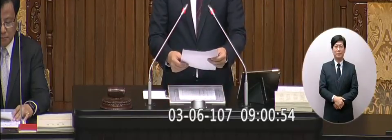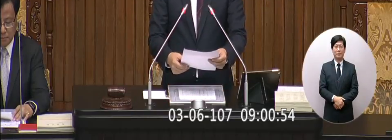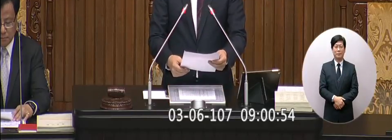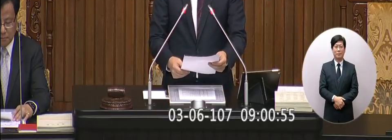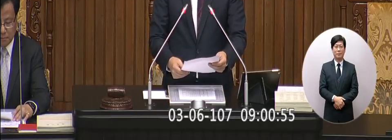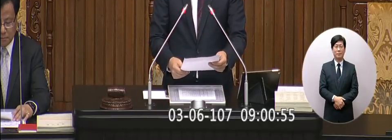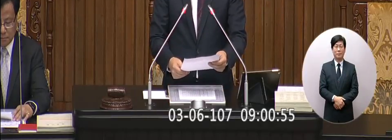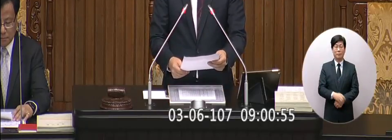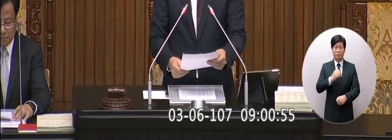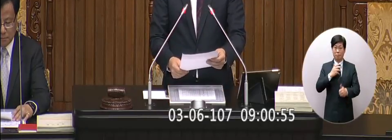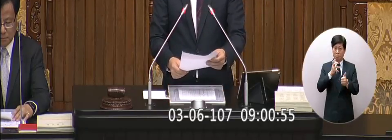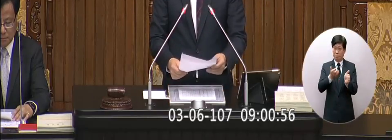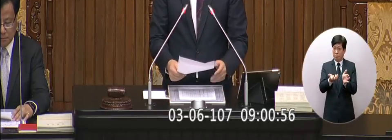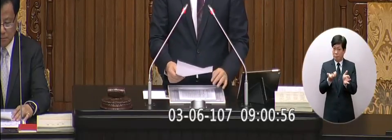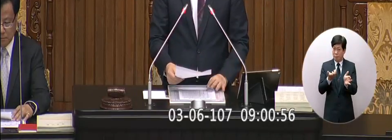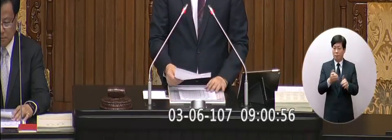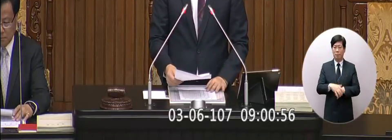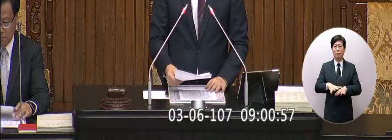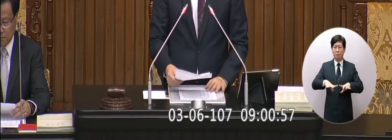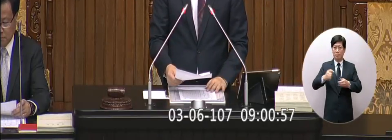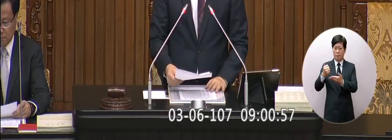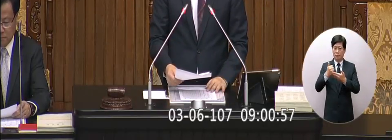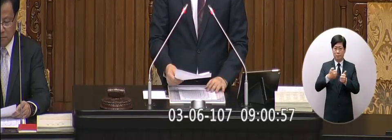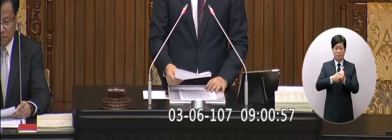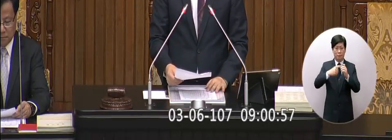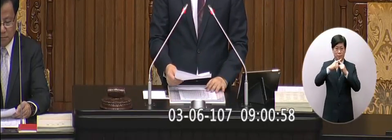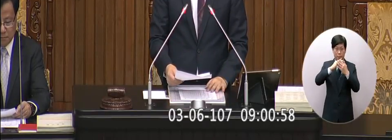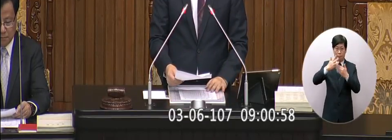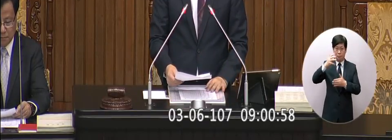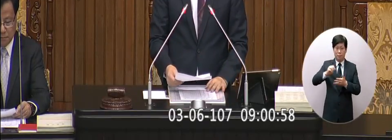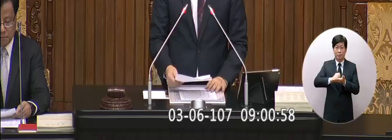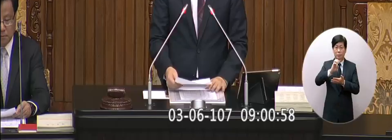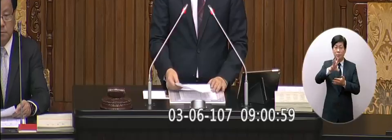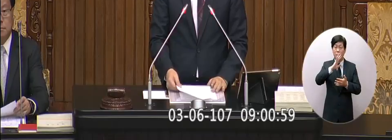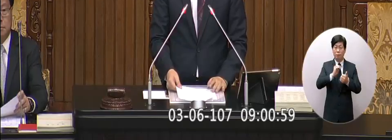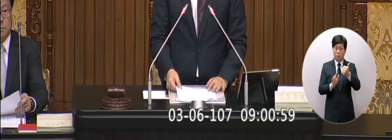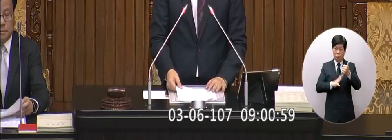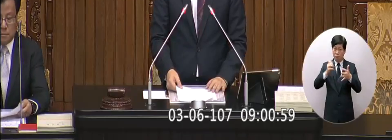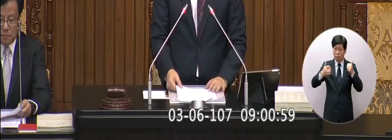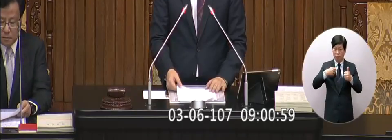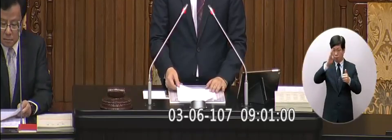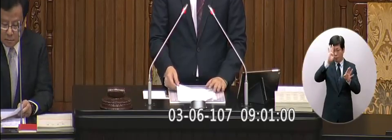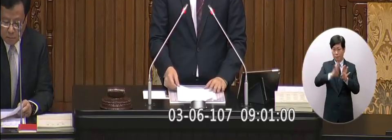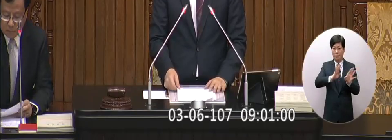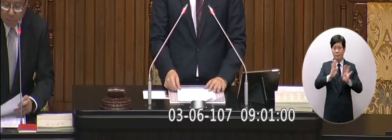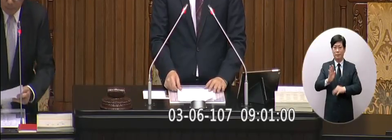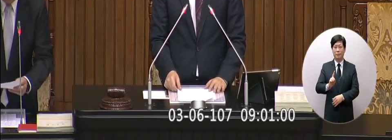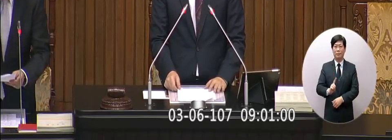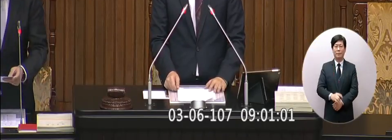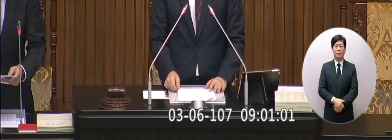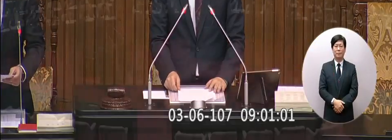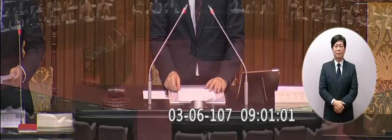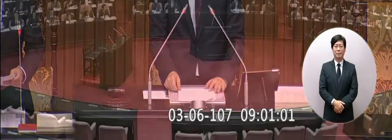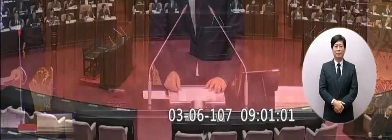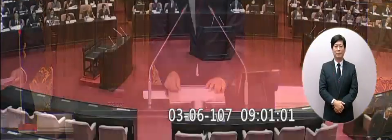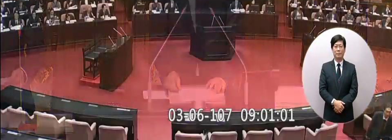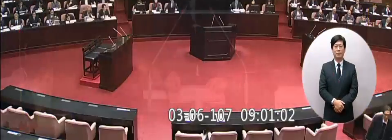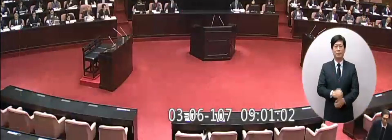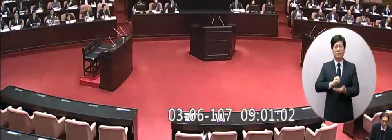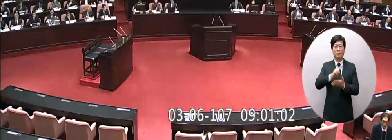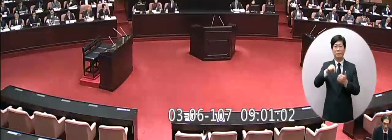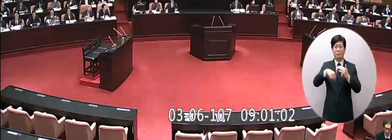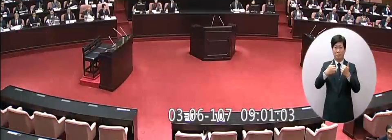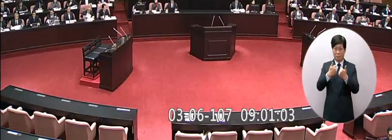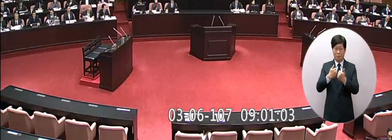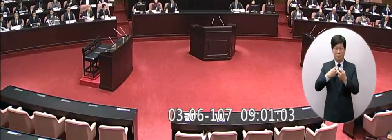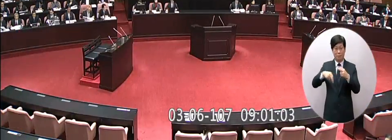在进行质询之前，先请副秘书长报告部会首长请假情形。 报告院会，